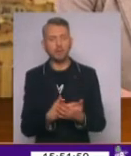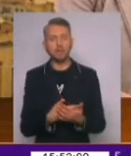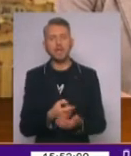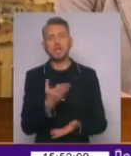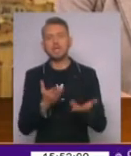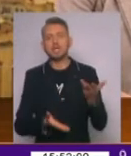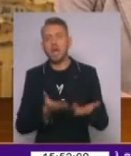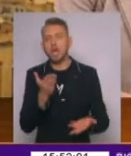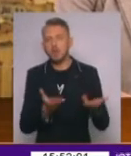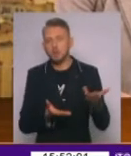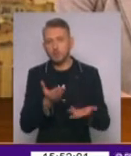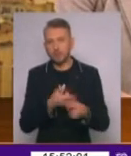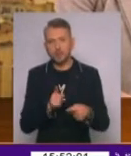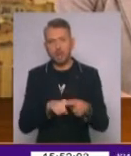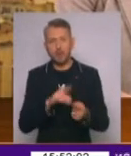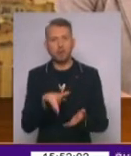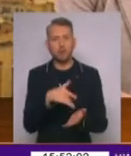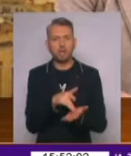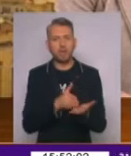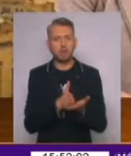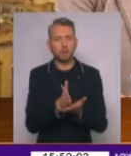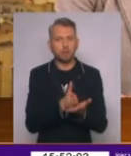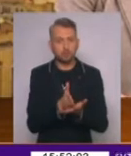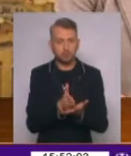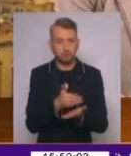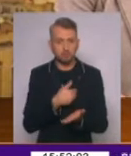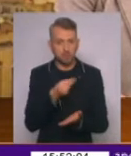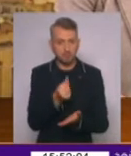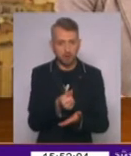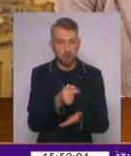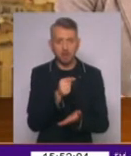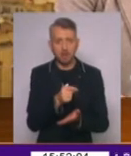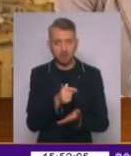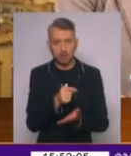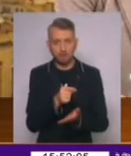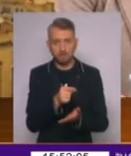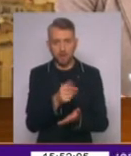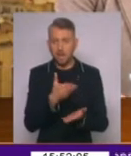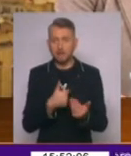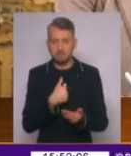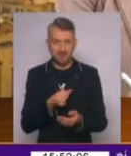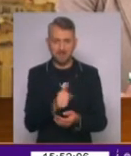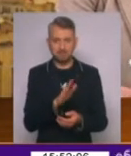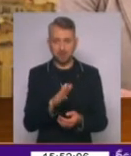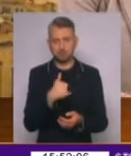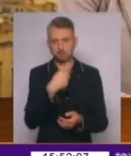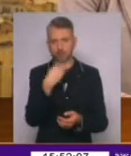якщо комунальні услуги ми не платимо, то там пені наростають. А